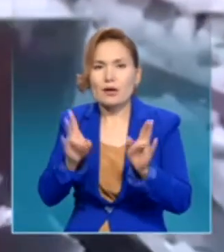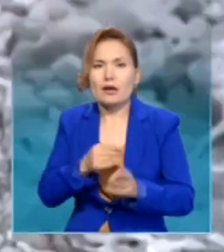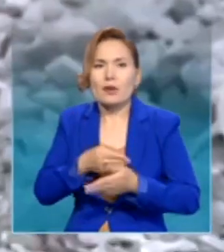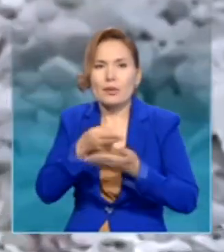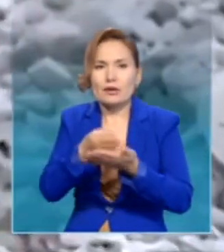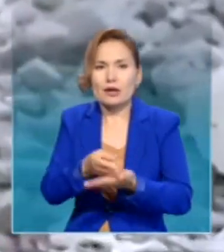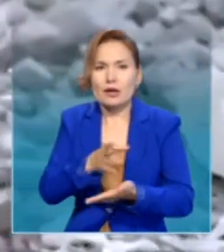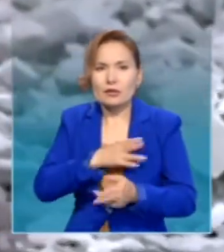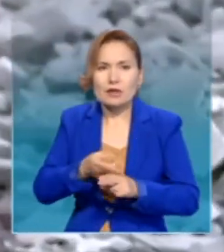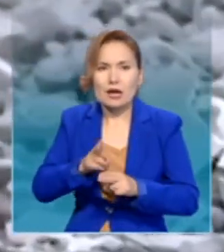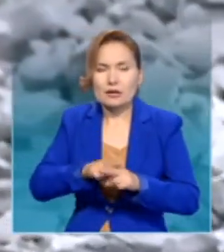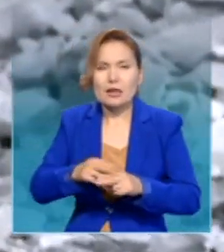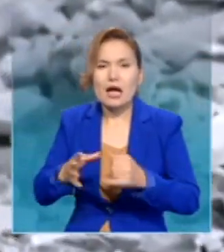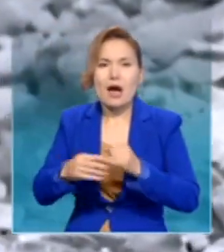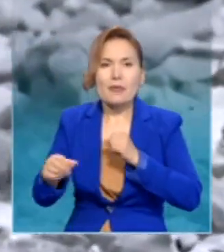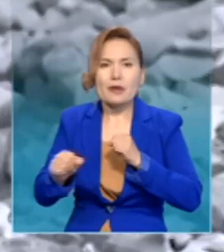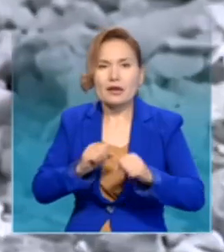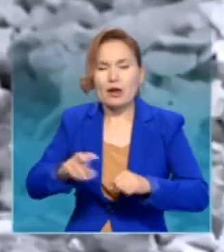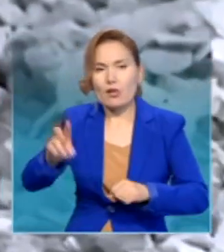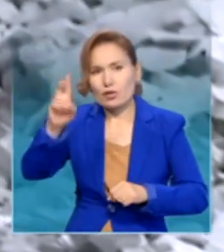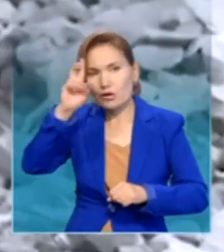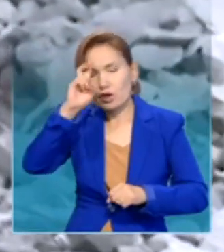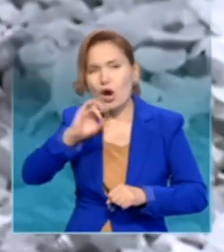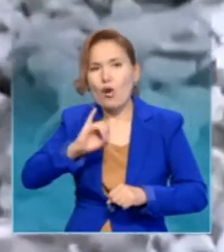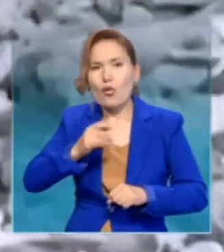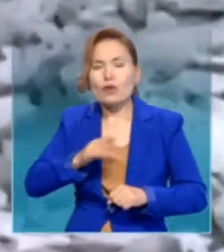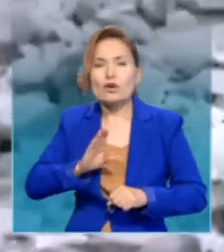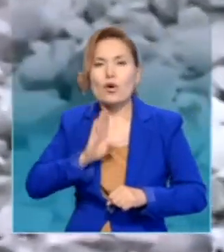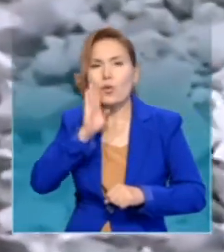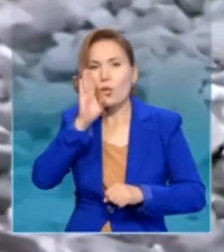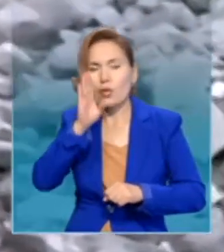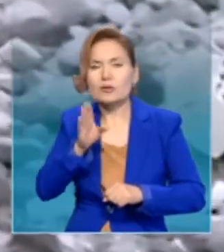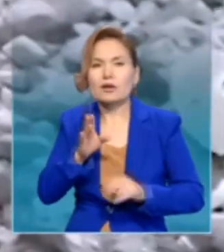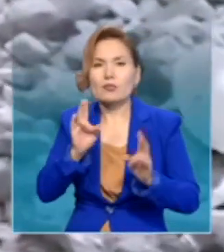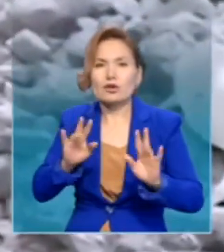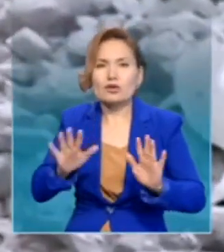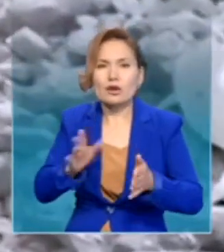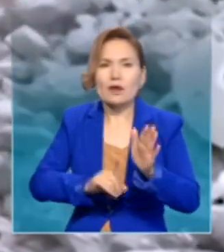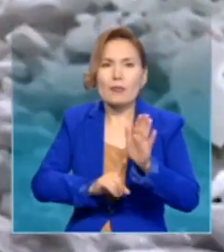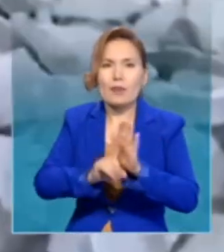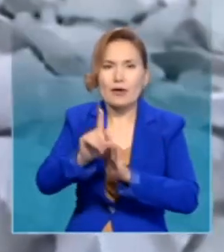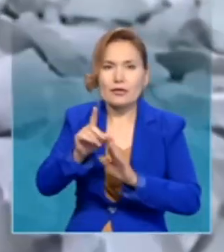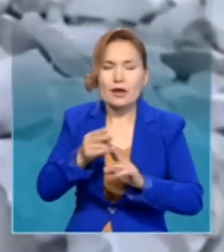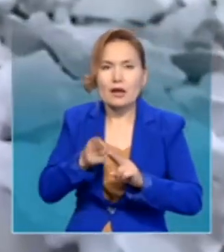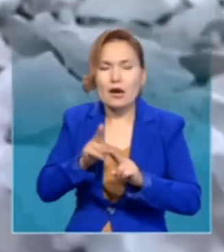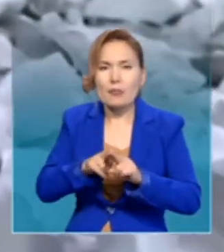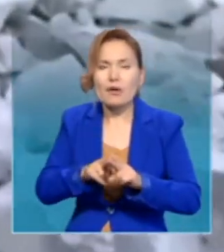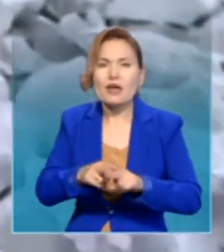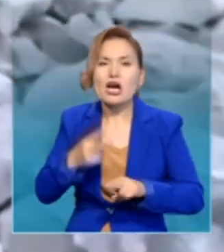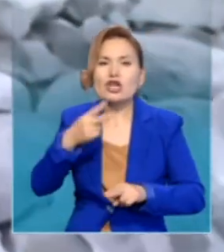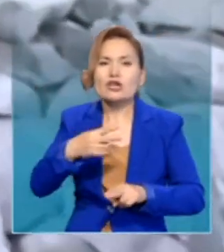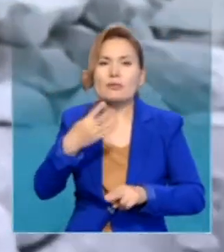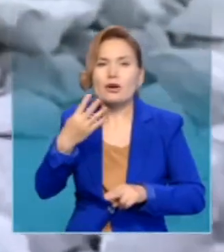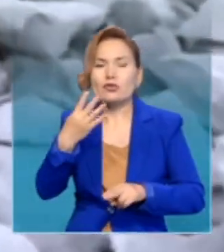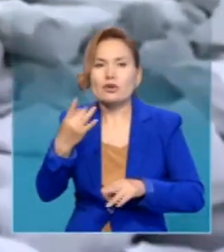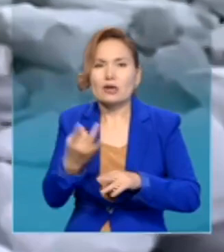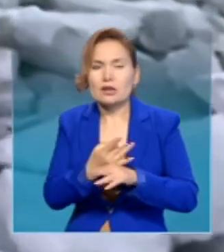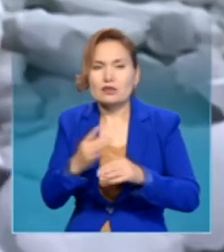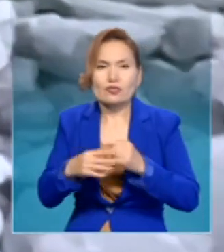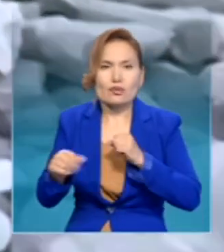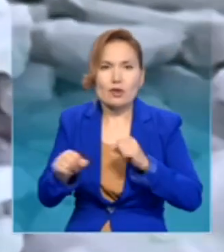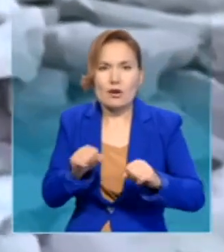бұқаралық ақпарат құралдарының хабарлауынша, зілзала елдің оңтүстігінде таңертең болған, содан бері қуаты әртүрлі 24 дүмпу